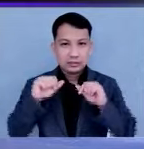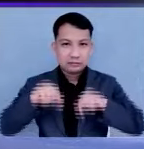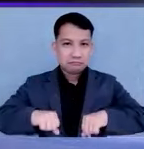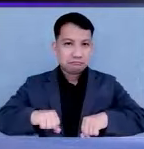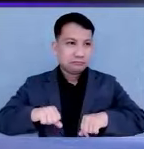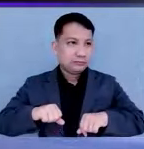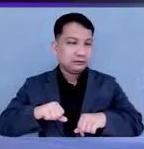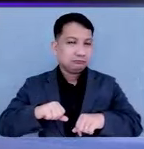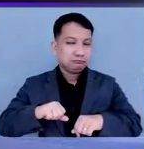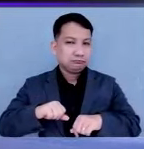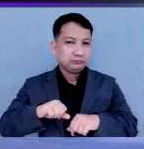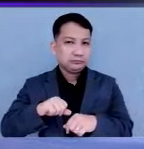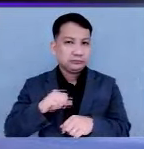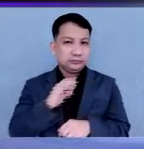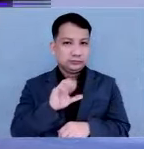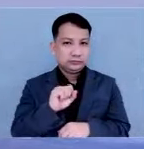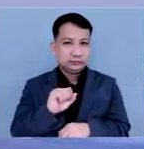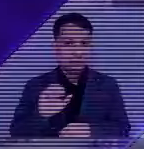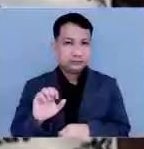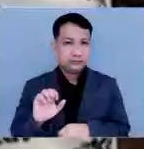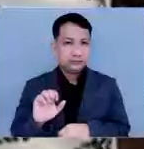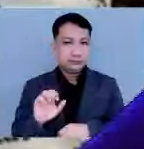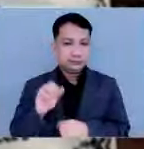frontline na balitang yan, Brian Castillo.